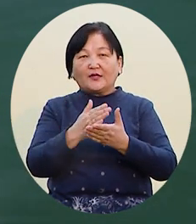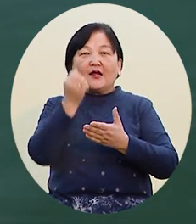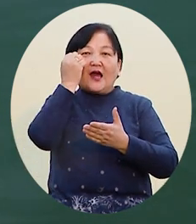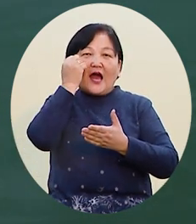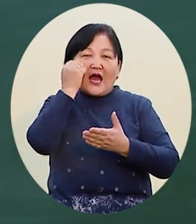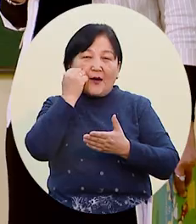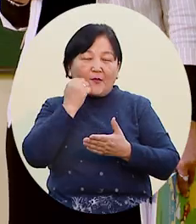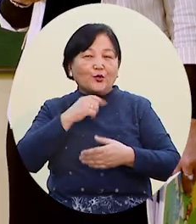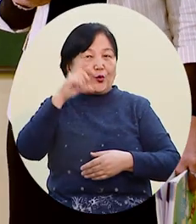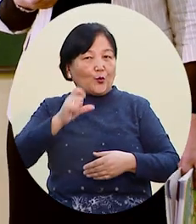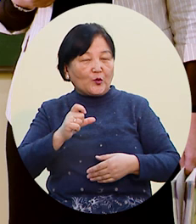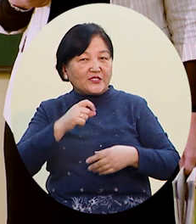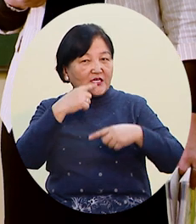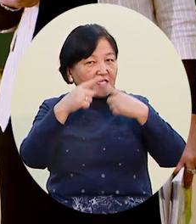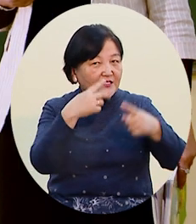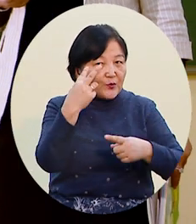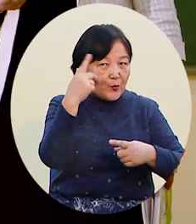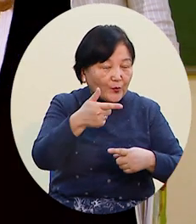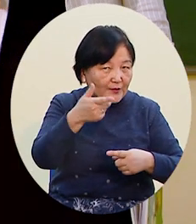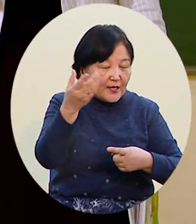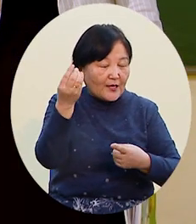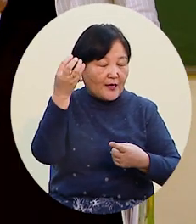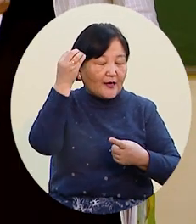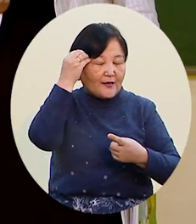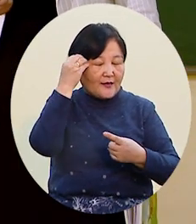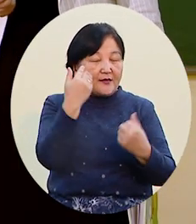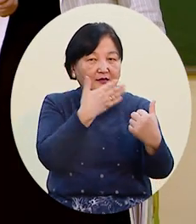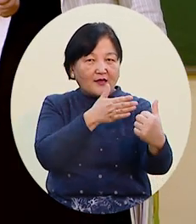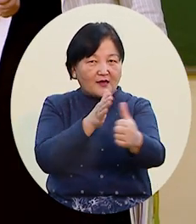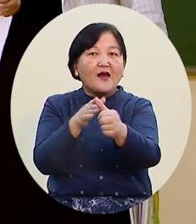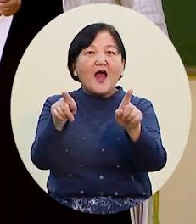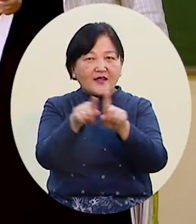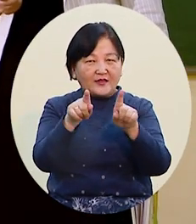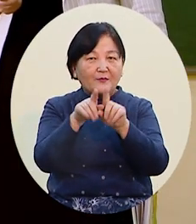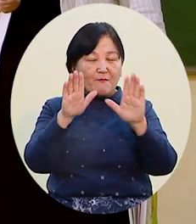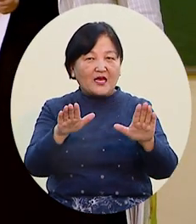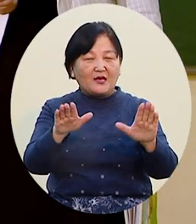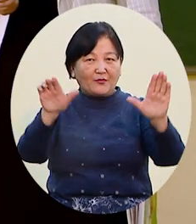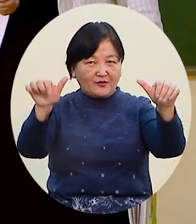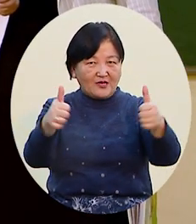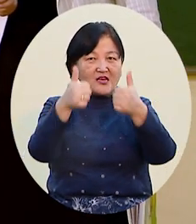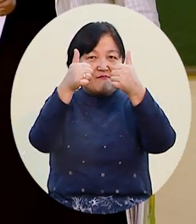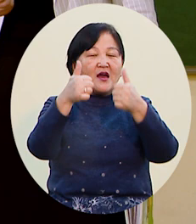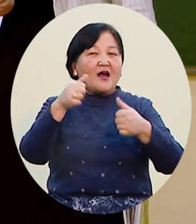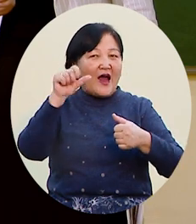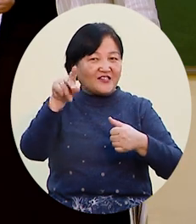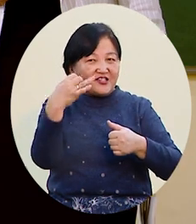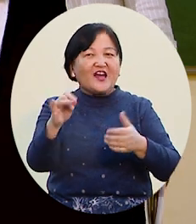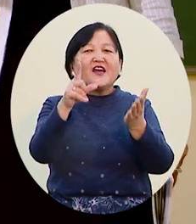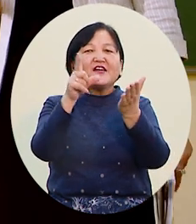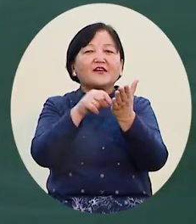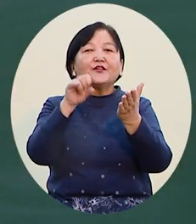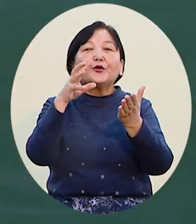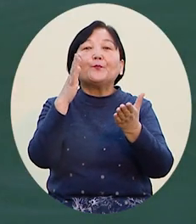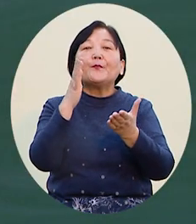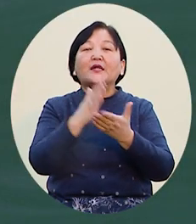сургаал грэсийг сахиж дагаж мөрдөх нь бол ач тустай юм байна гэсэн юм дүгнэлтэнд хурж олно. Энэ бол багш нь одоо зүгээр өөрөө